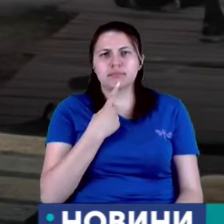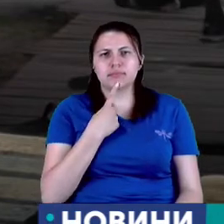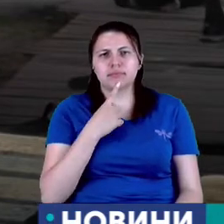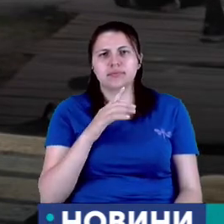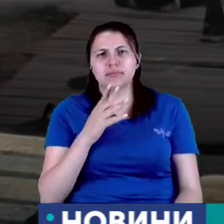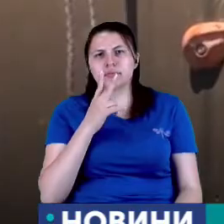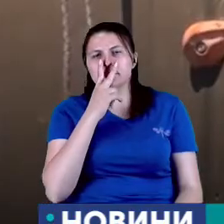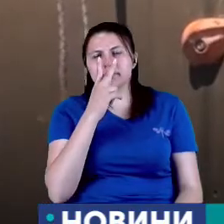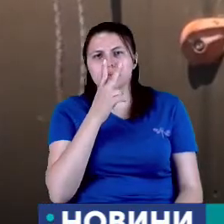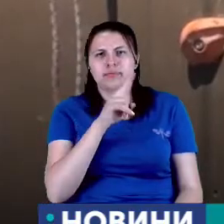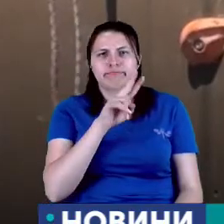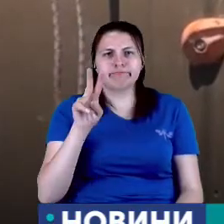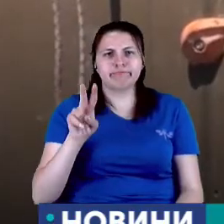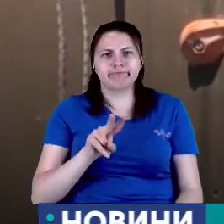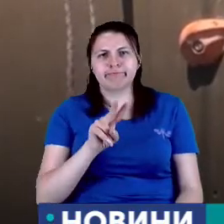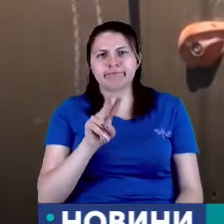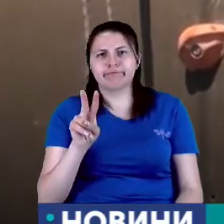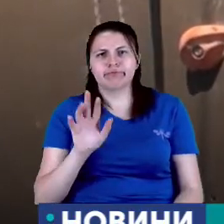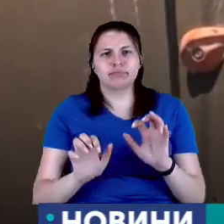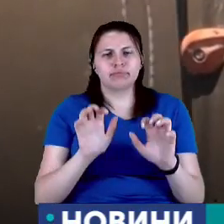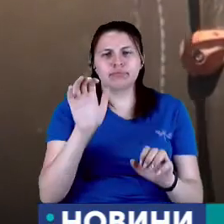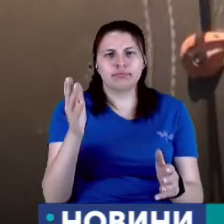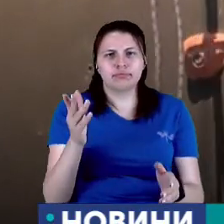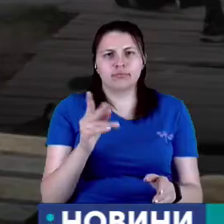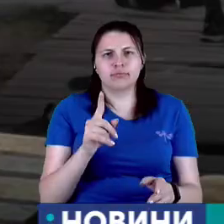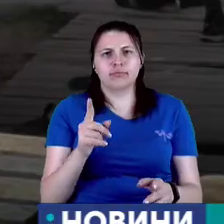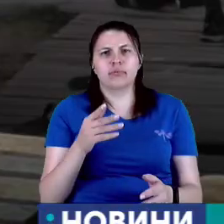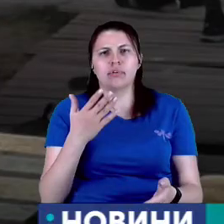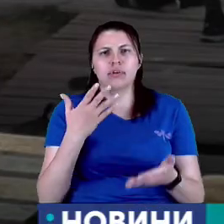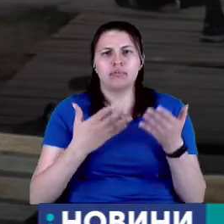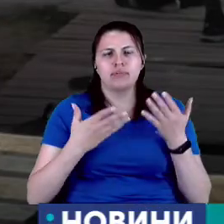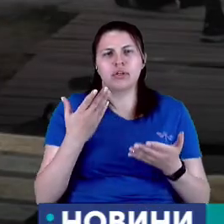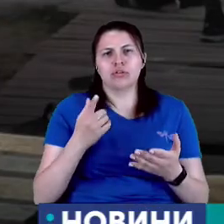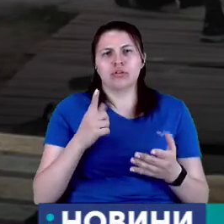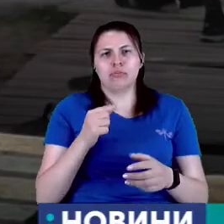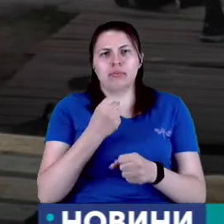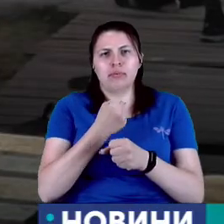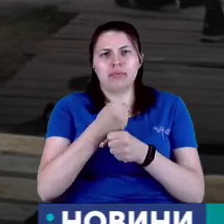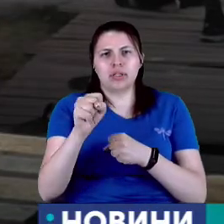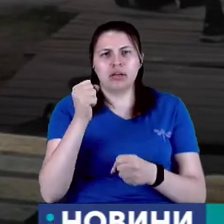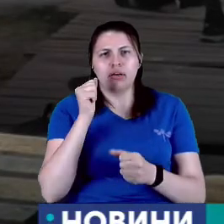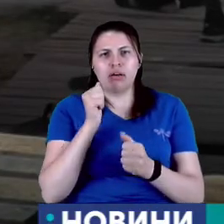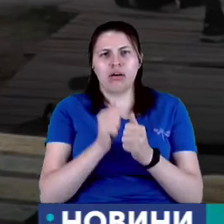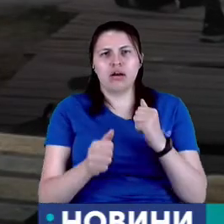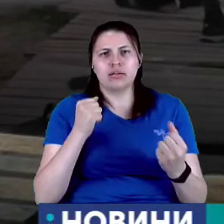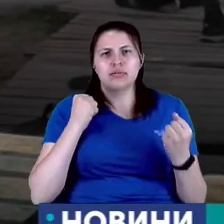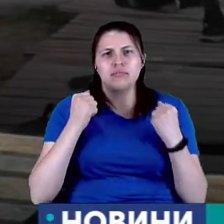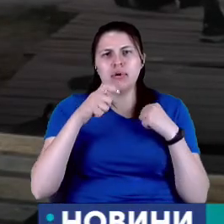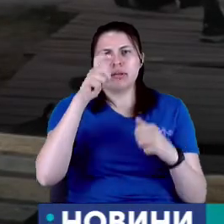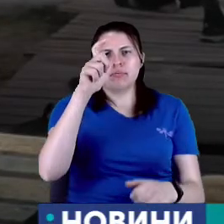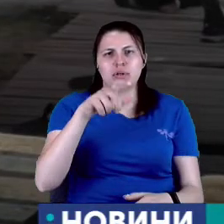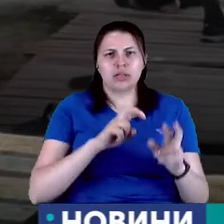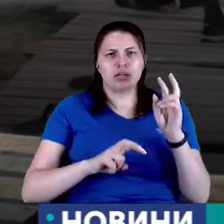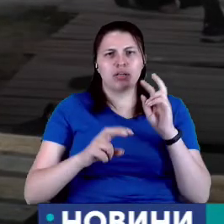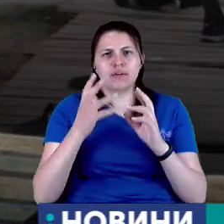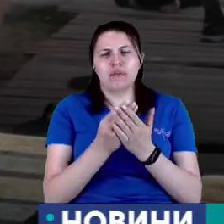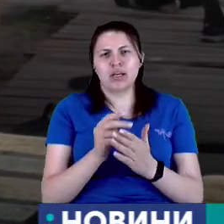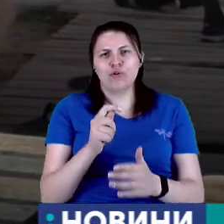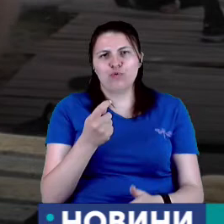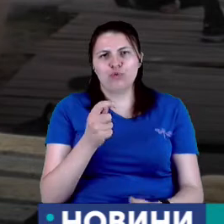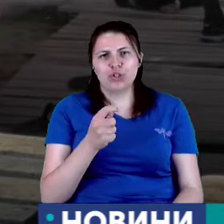саму атмосферу. Щоб побідити, мабуть, кожен спортсмен іщет якісь свої ключики к победі. У кожного своє,